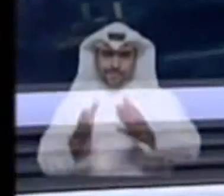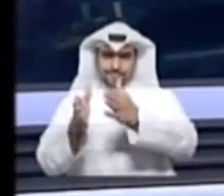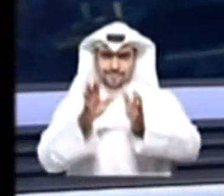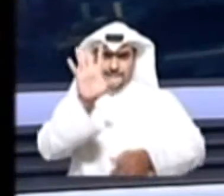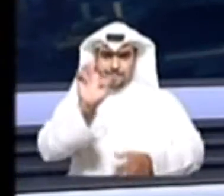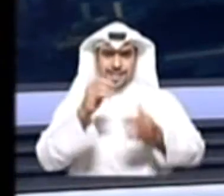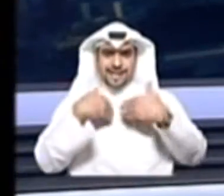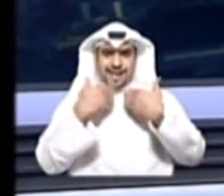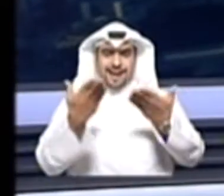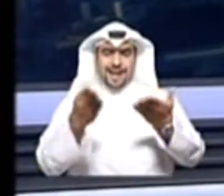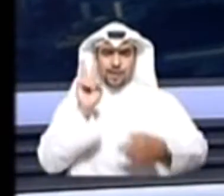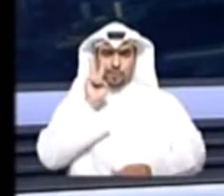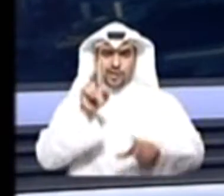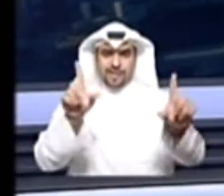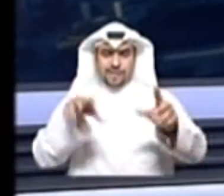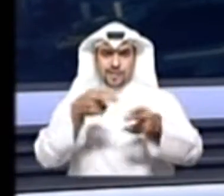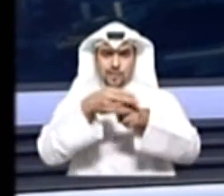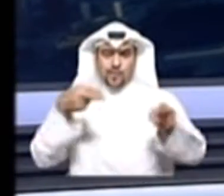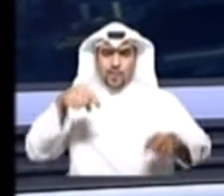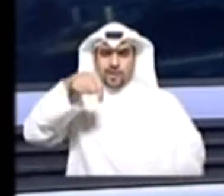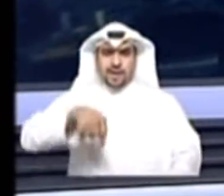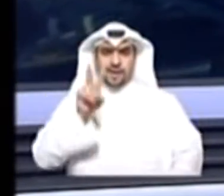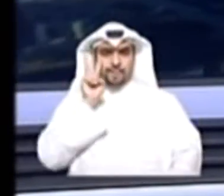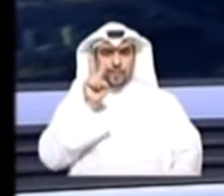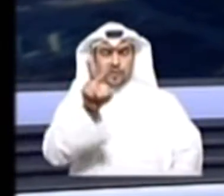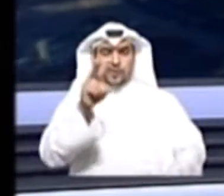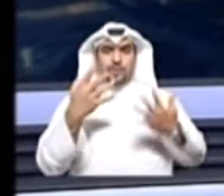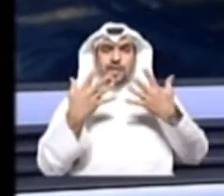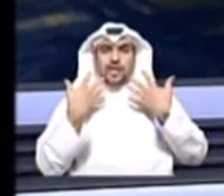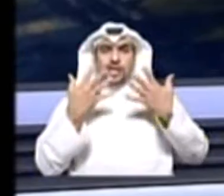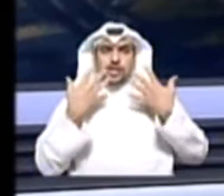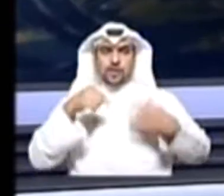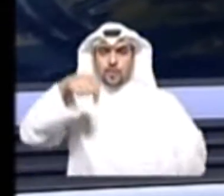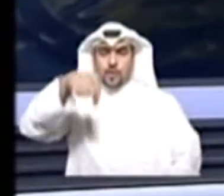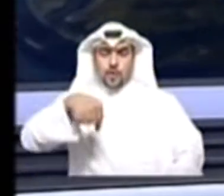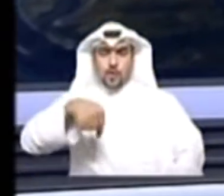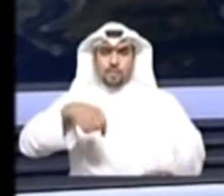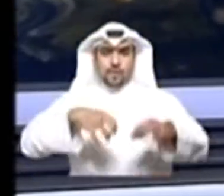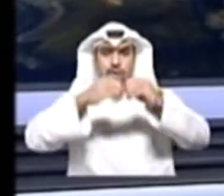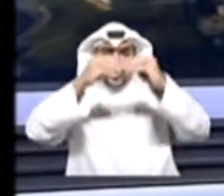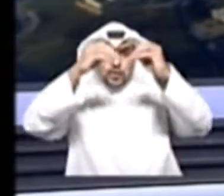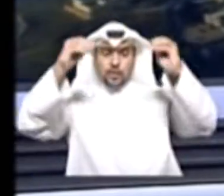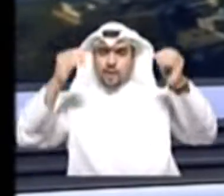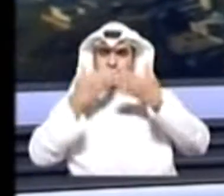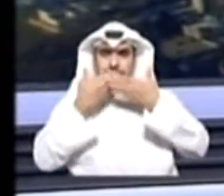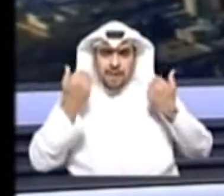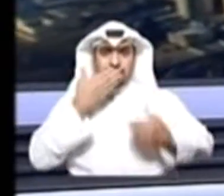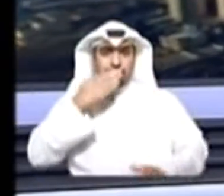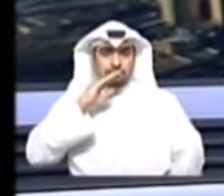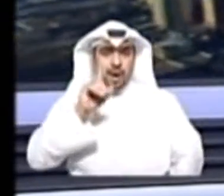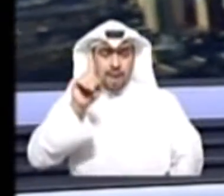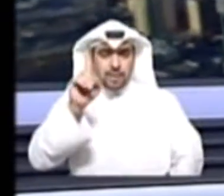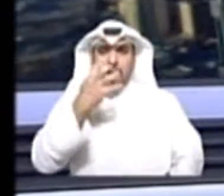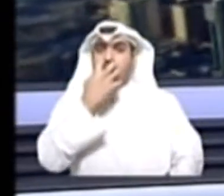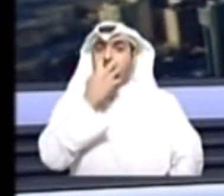أسعد الله أوقاتكم أعزائي المشاهدين، أخذكم بجولة والأرصال الجوية. وطقس اليوم زي ما في غبار ولكن حر وشديد الحرارة، أقل من أمس